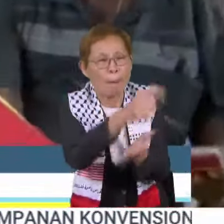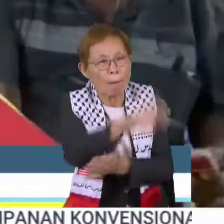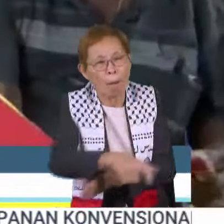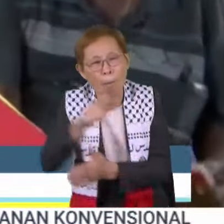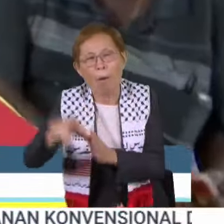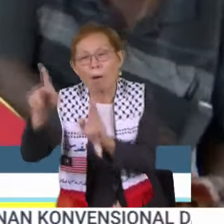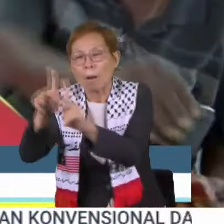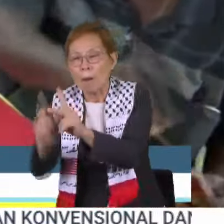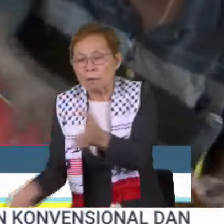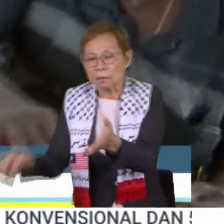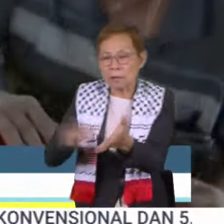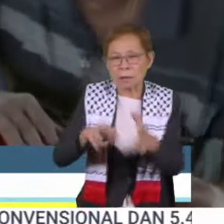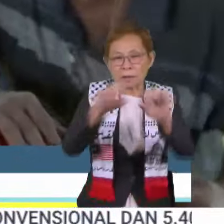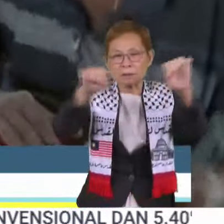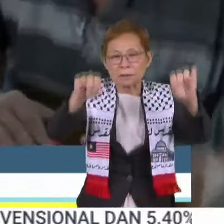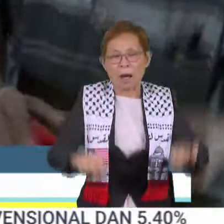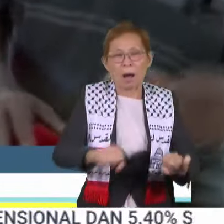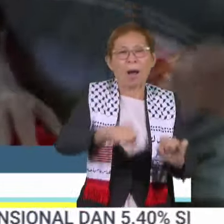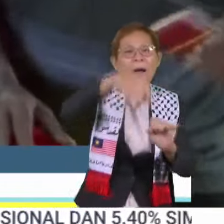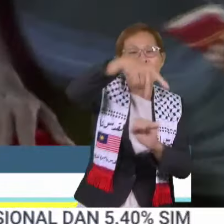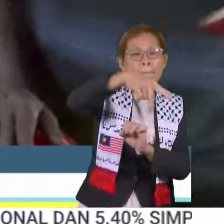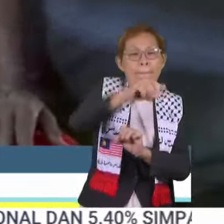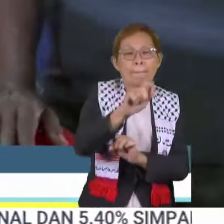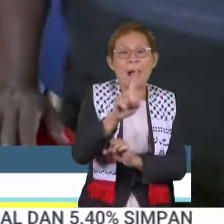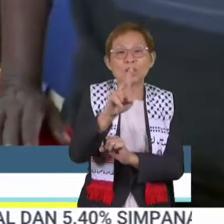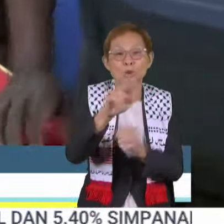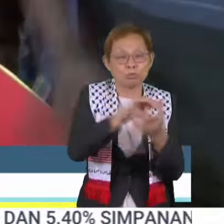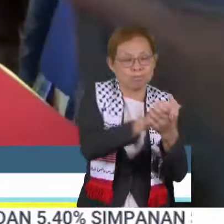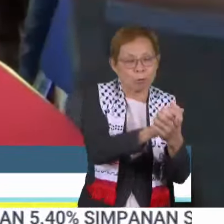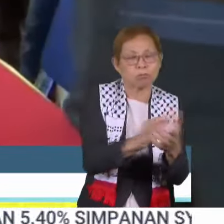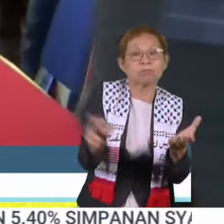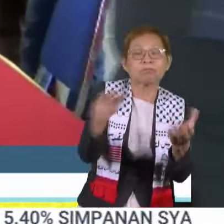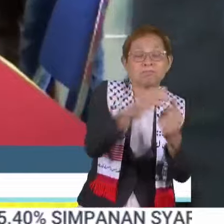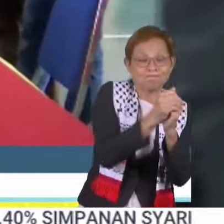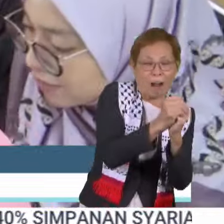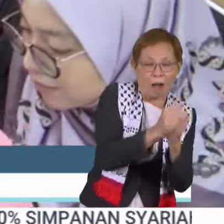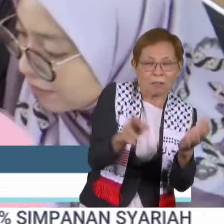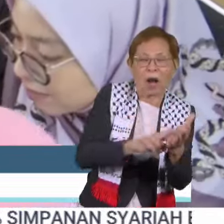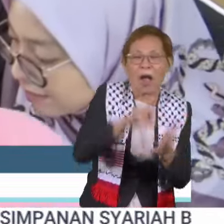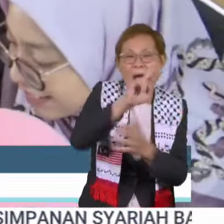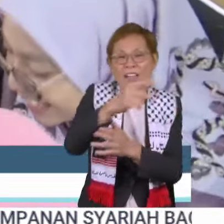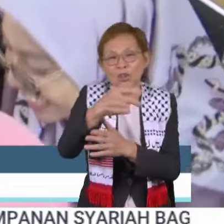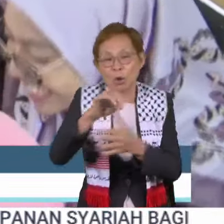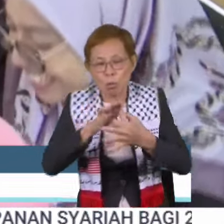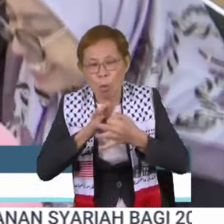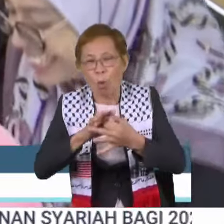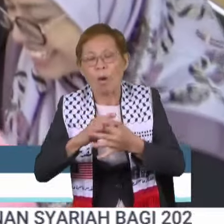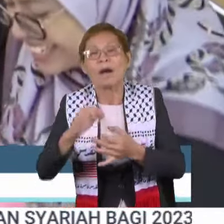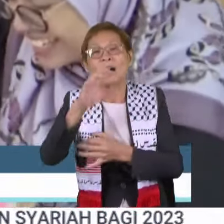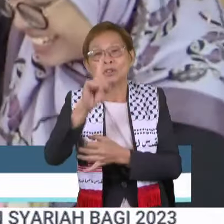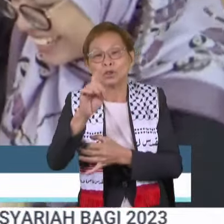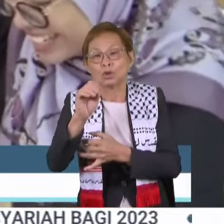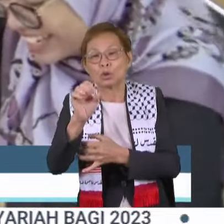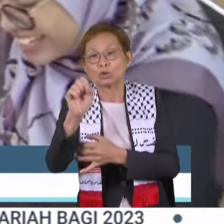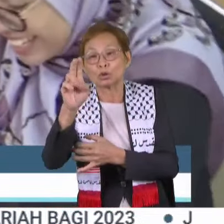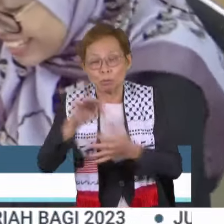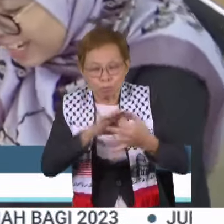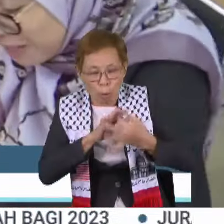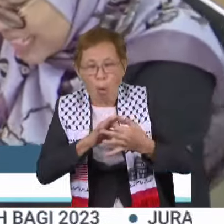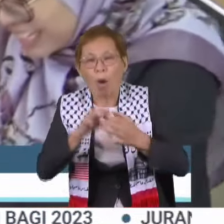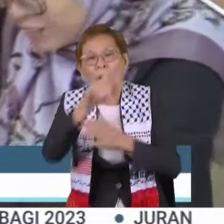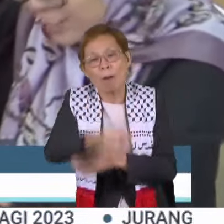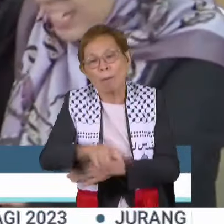Bandar mendaftar dalam sistem pangkalan data utama padu kerjasama ngo dan jabatan perangkaan memudahkan penduduk luar